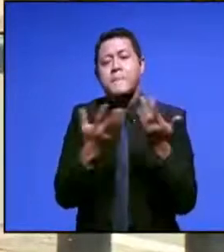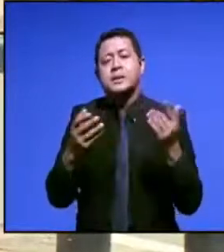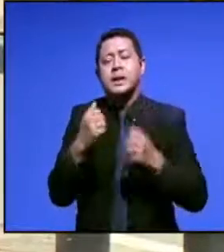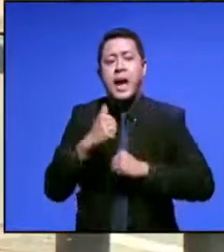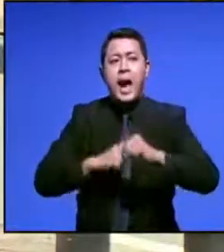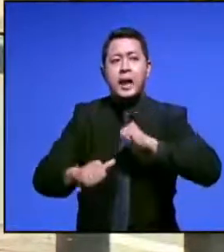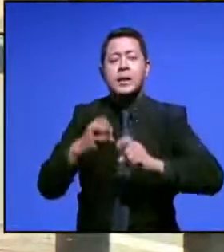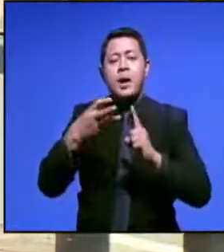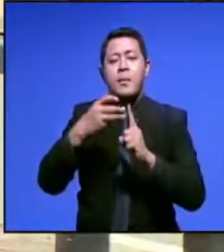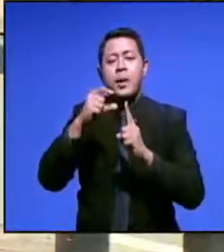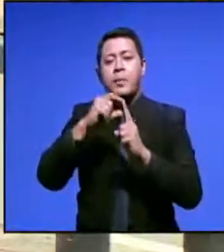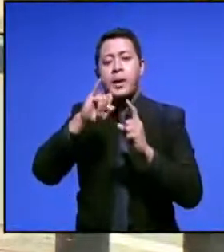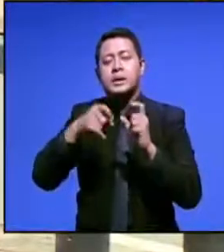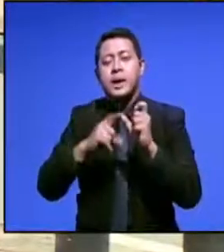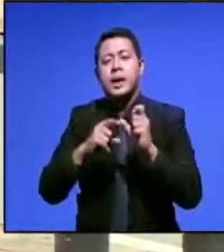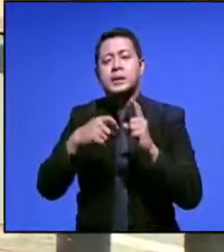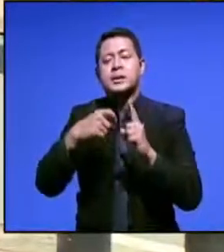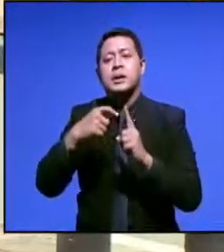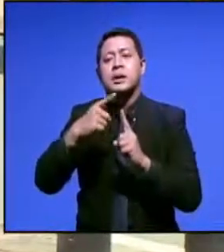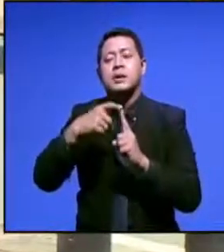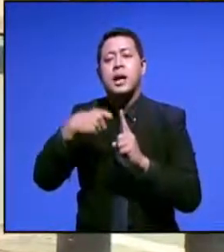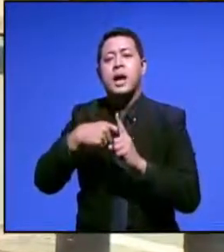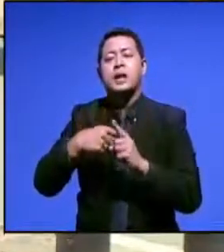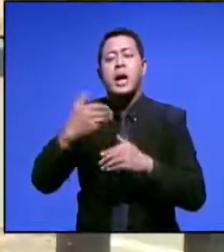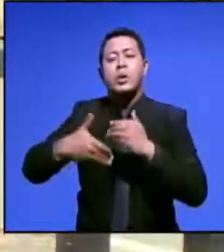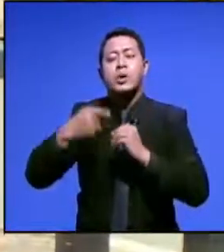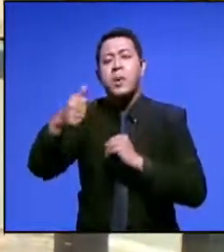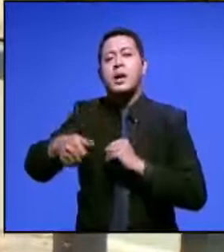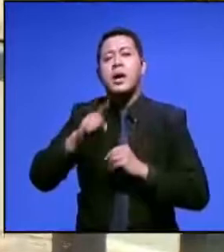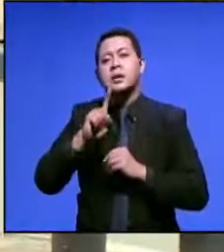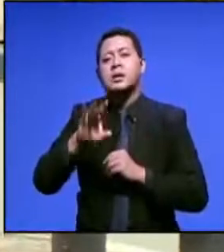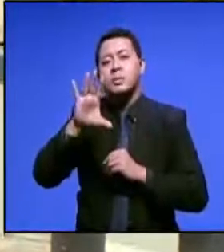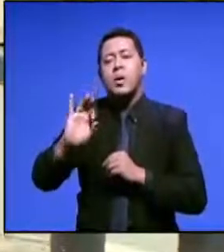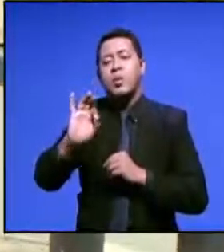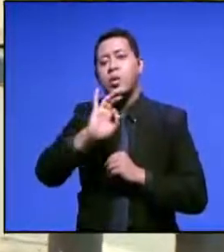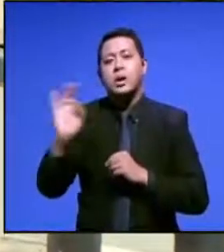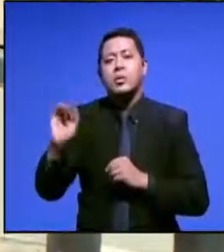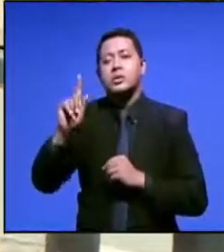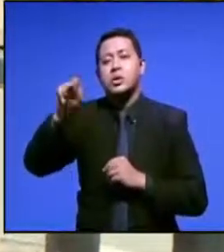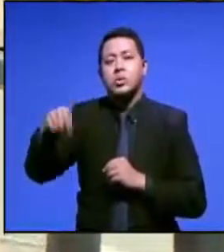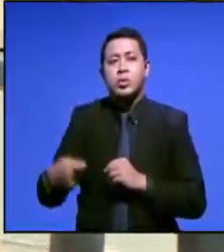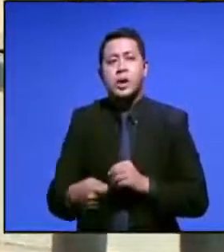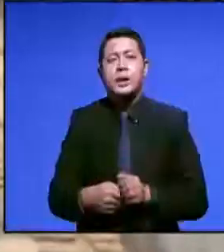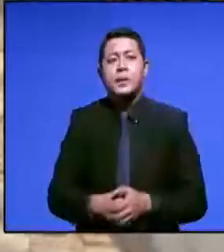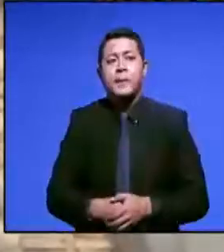dari BPJS Ketenagakerjaan yang rutin membayar iuran sebesar Rp 150.000 per bulannya.